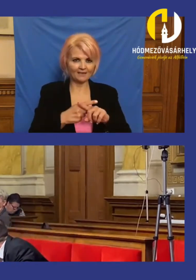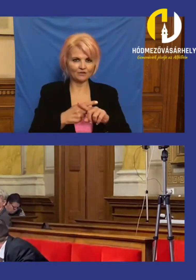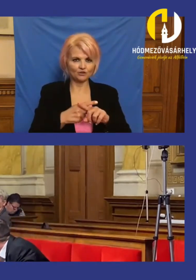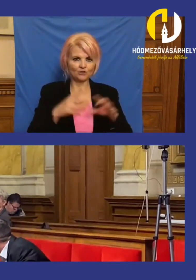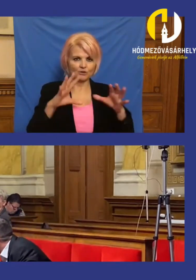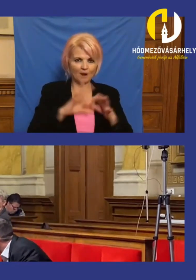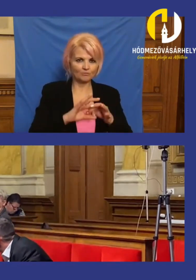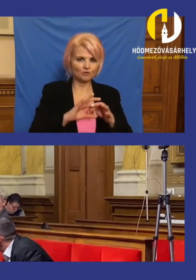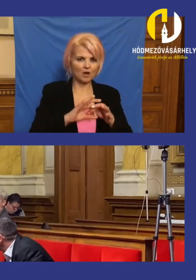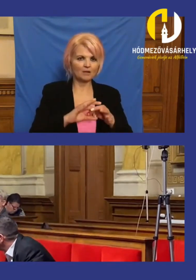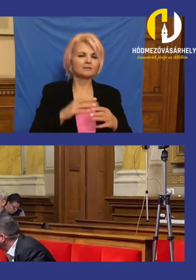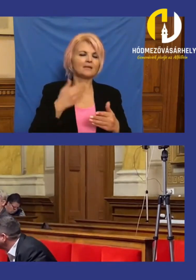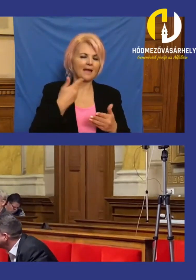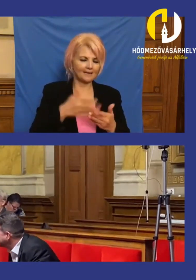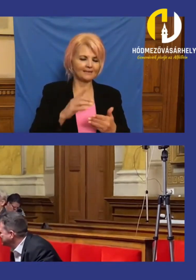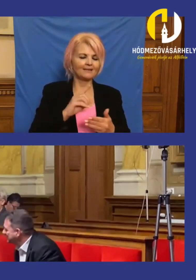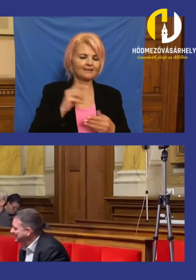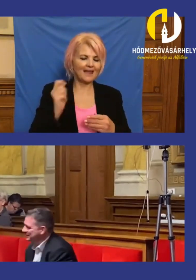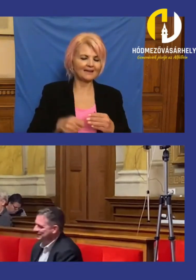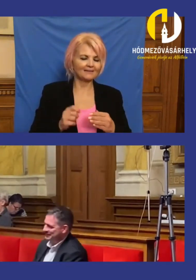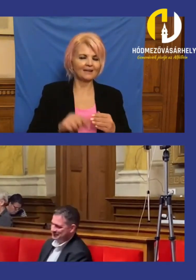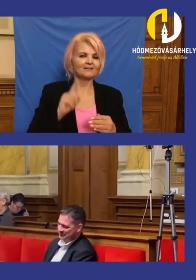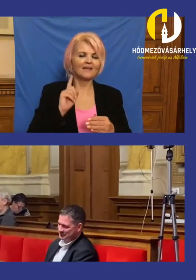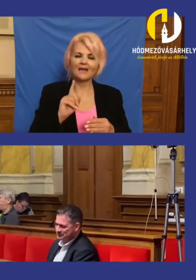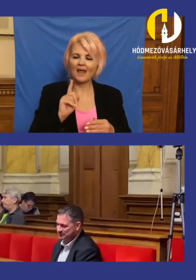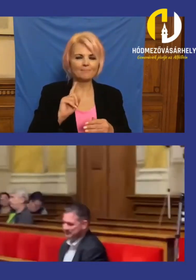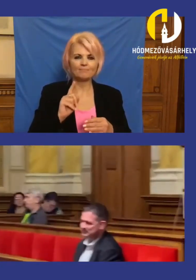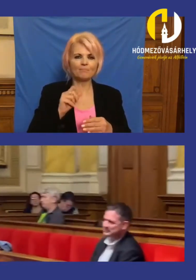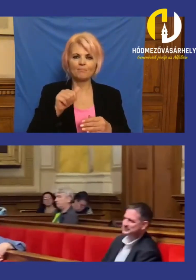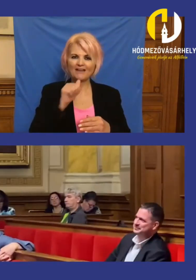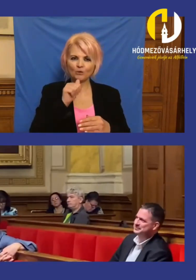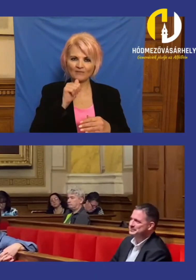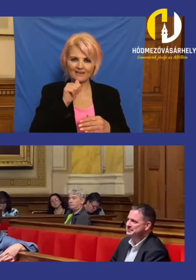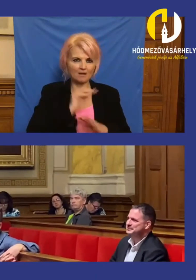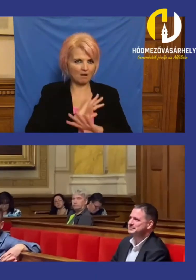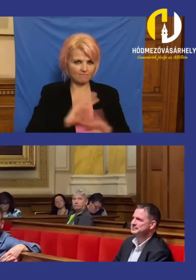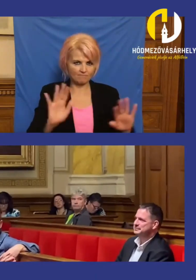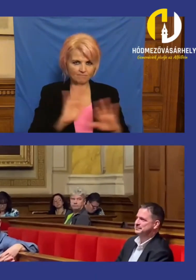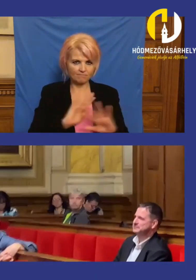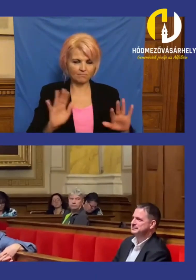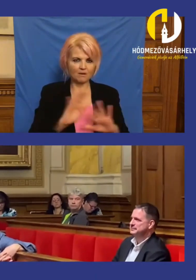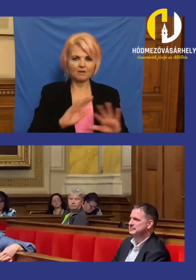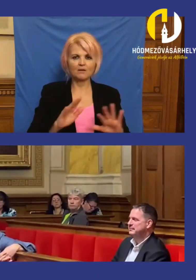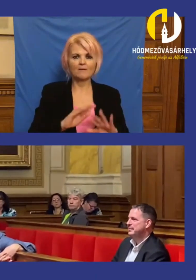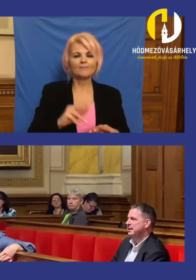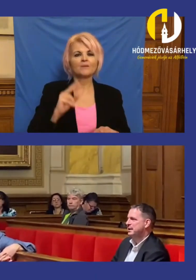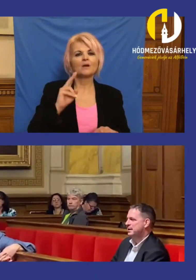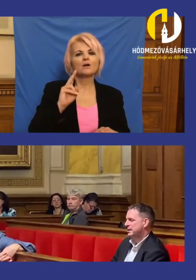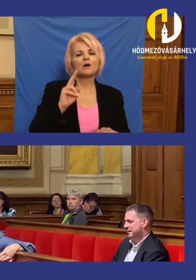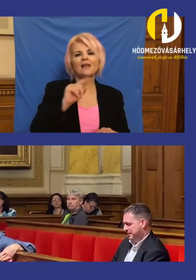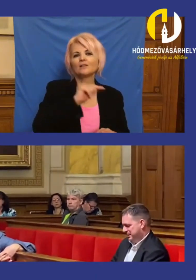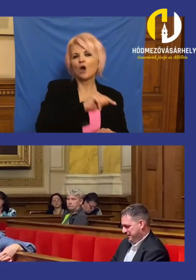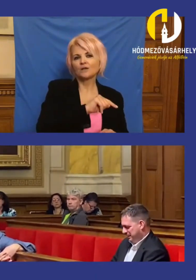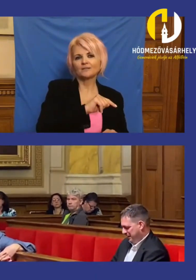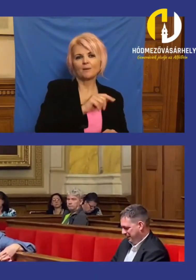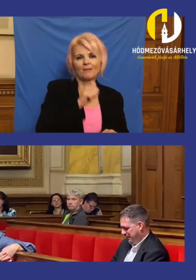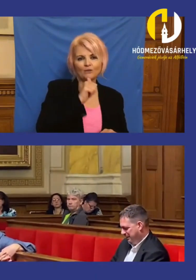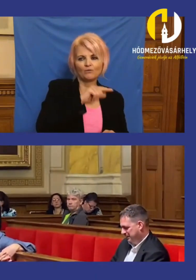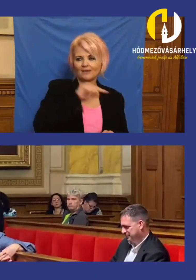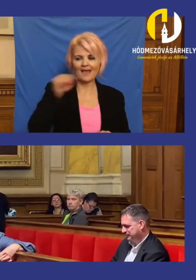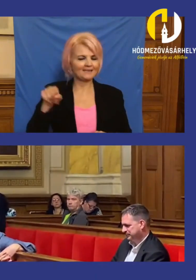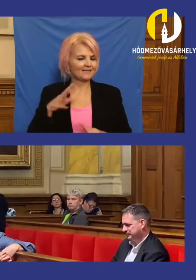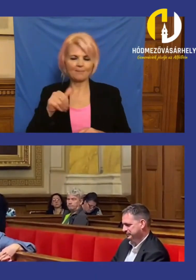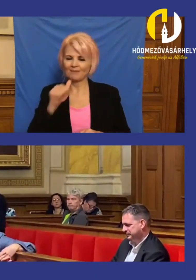nem pedofília. Jó, tehát én mindegy, hogy fideszesről van szó, vagy nem. Kaleta az pedofília. Ez nem